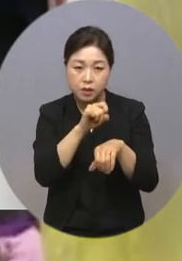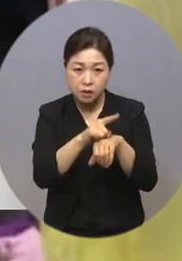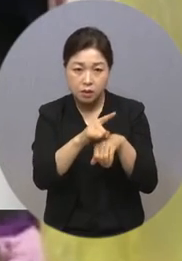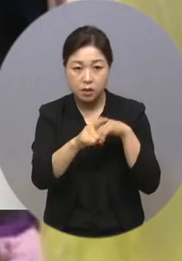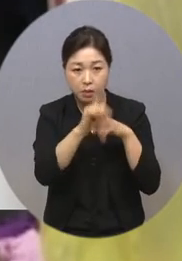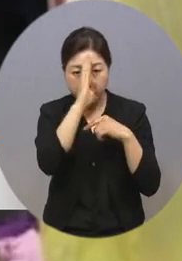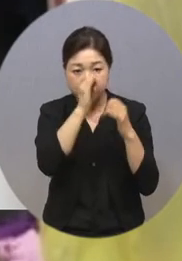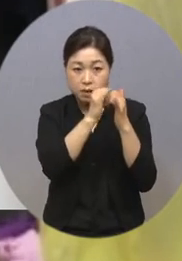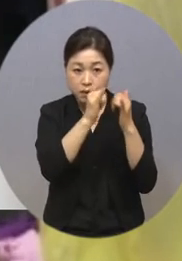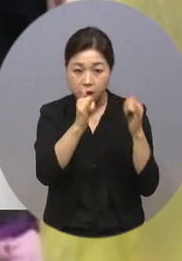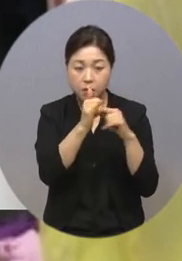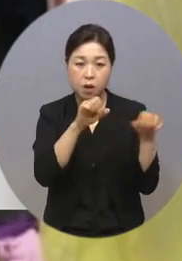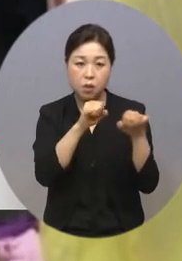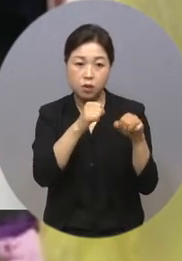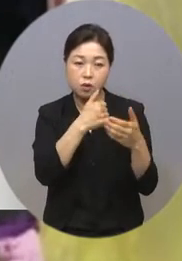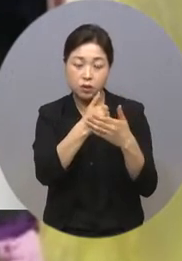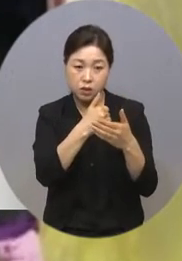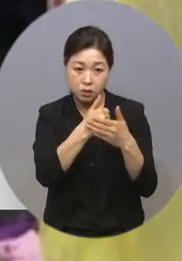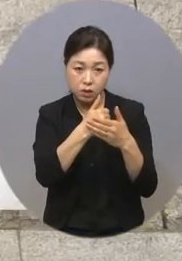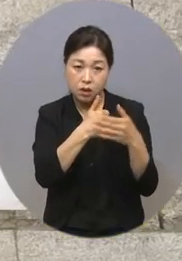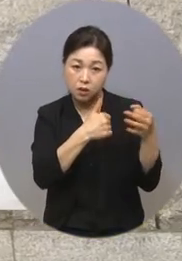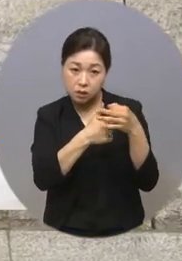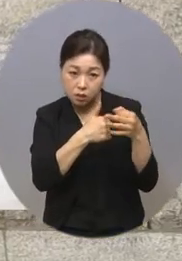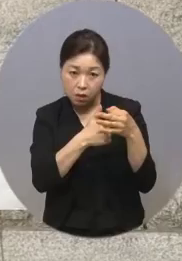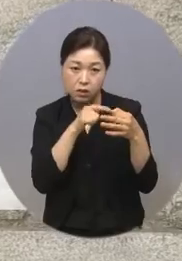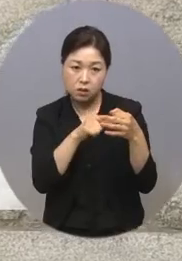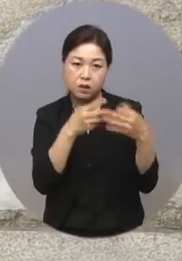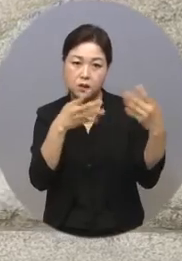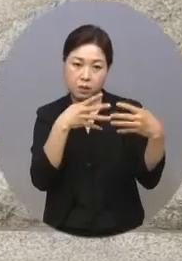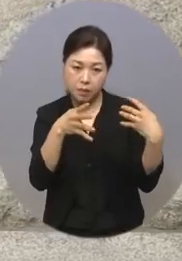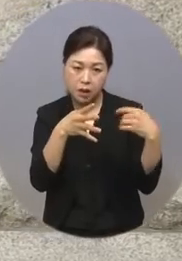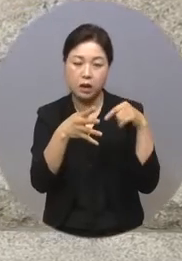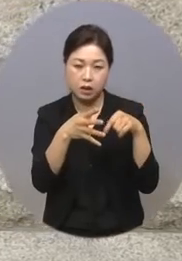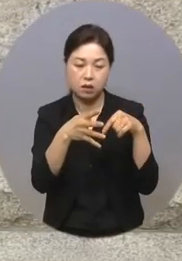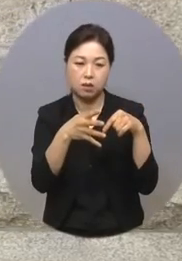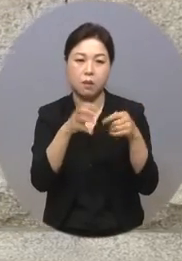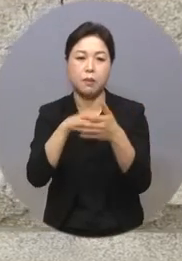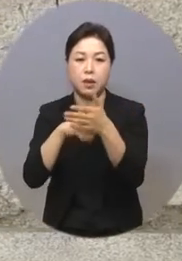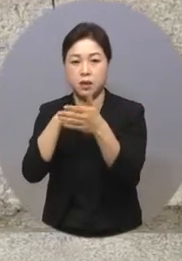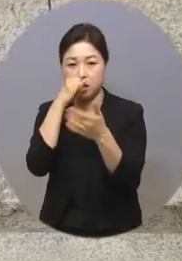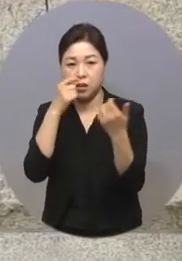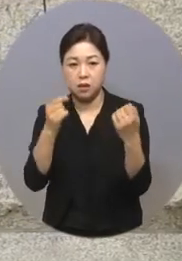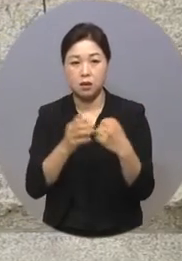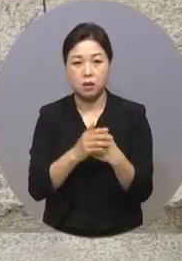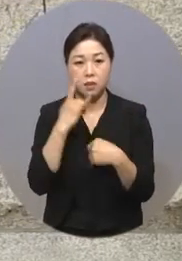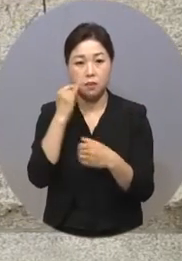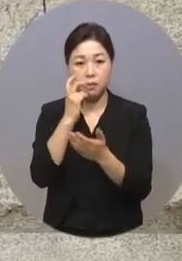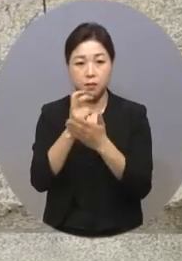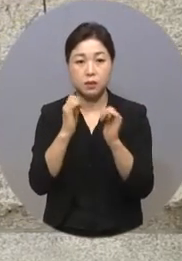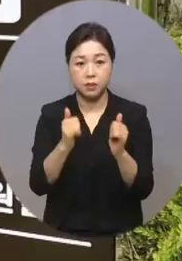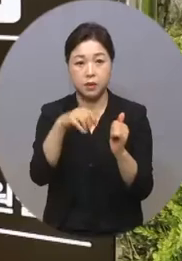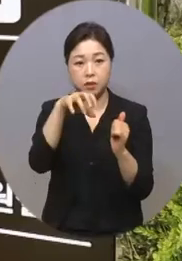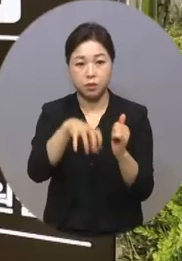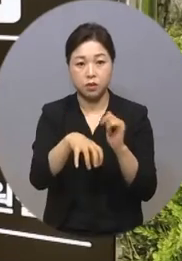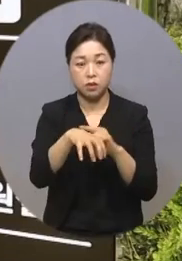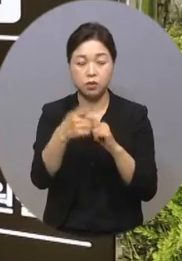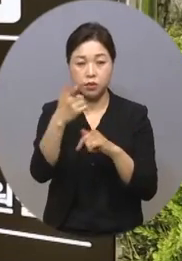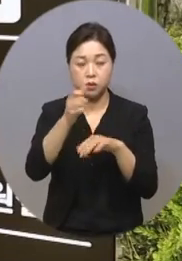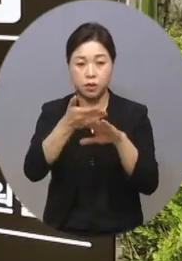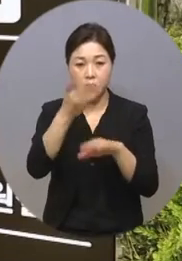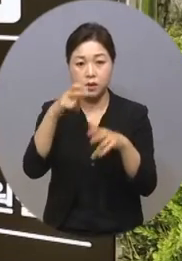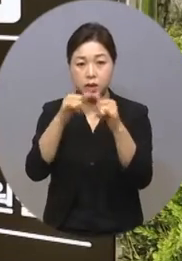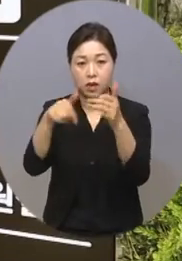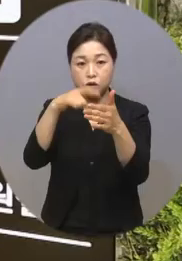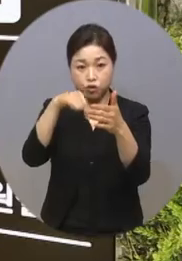신청 자격을 제한하고 있었습니다 이에 대해 헌법 재판소는 65세 미만의 창 애인 가운데 노인성